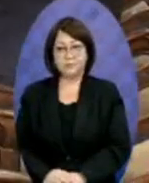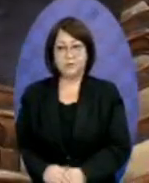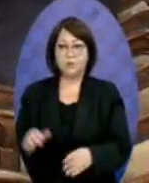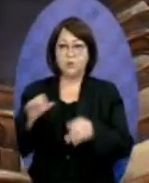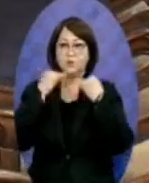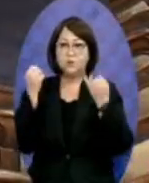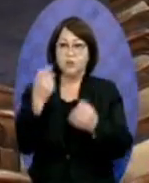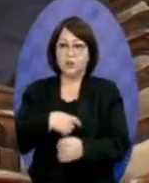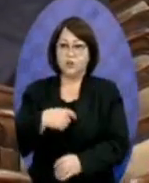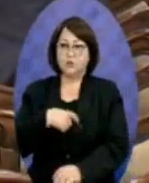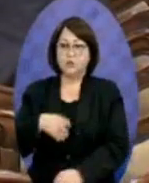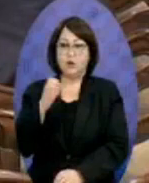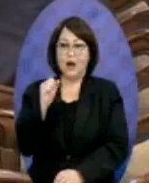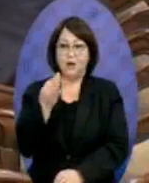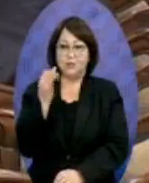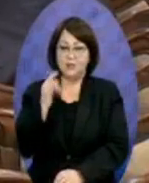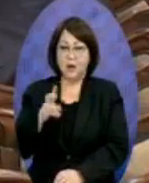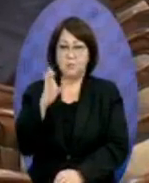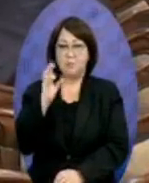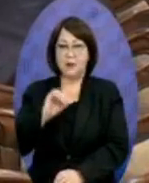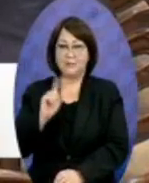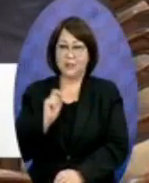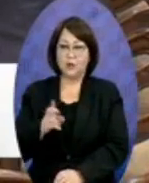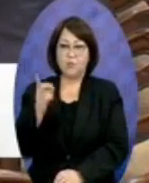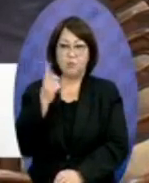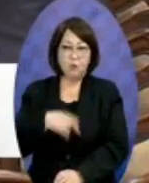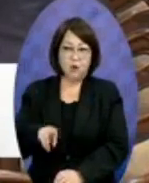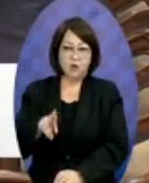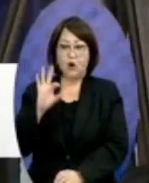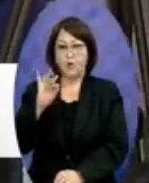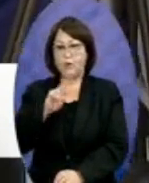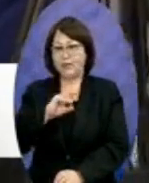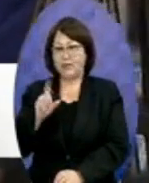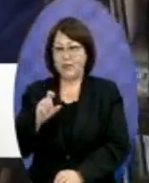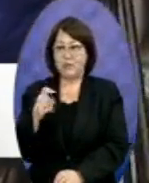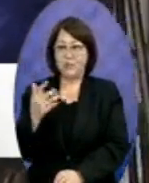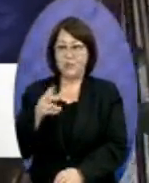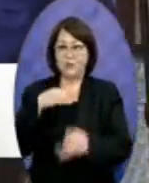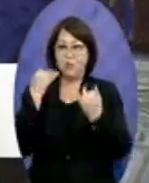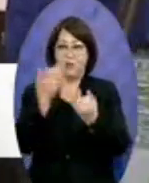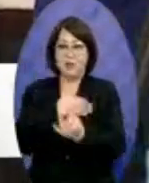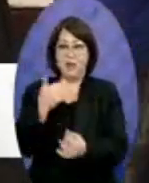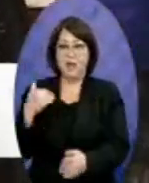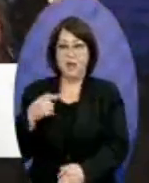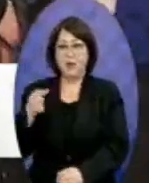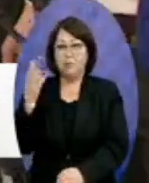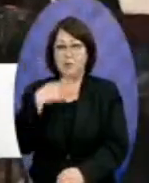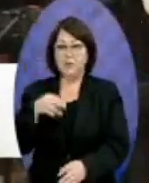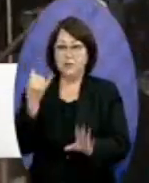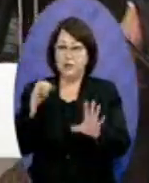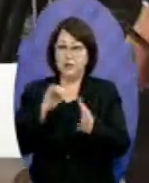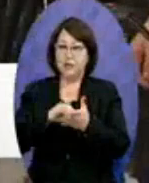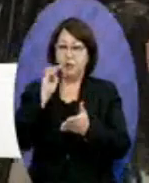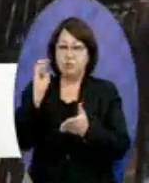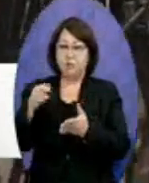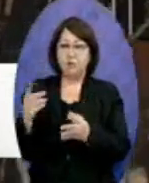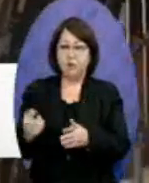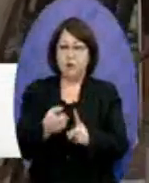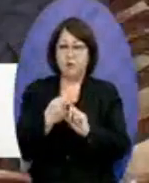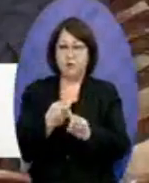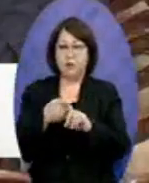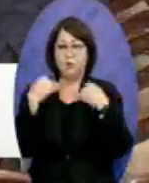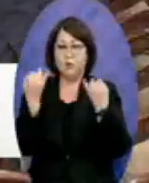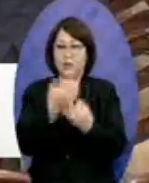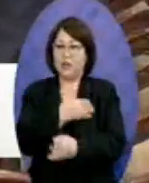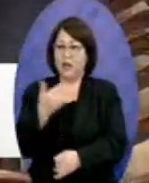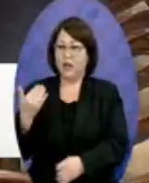Улсын хурлын гишүүн Аюур Сайхан, Бат Зандан, Болд Оюун Эрдэнэар улсын хурлын дарга энх болдыг 60 тэрбумын асуудалтай холбогдуулан чуулганыг